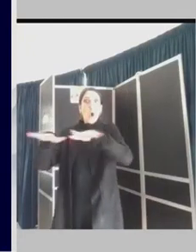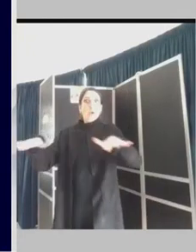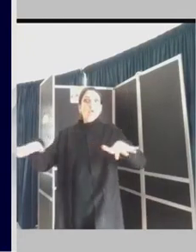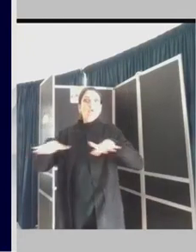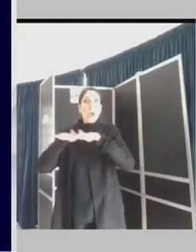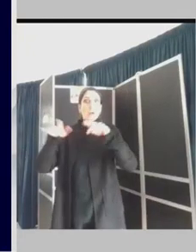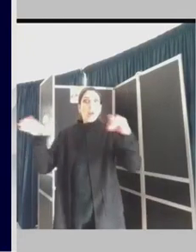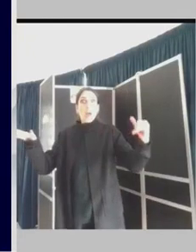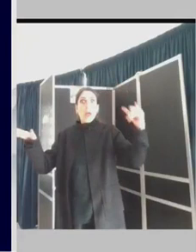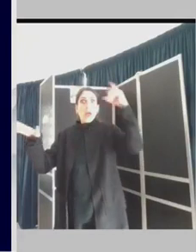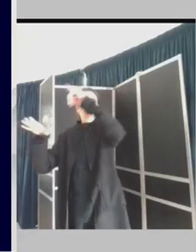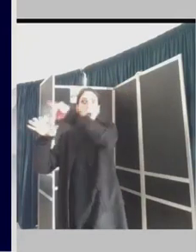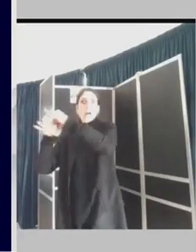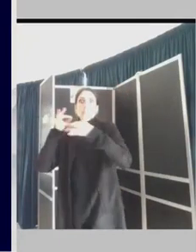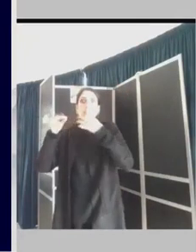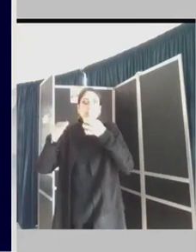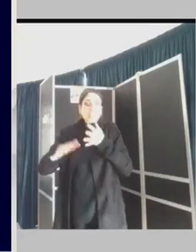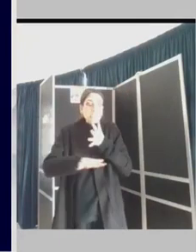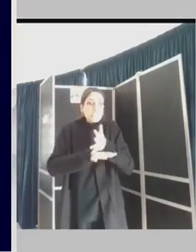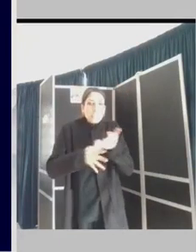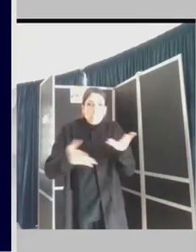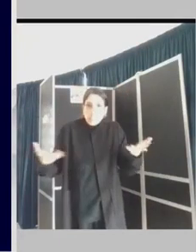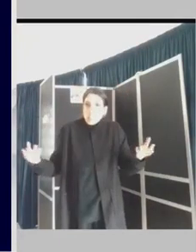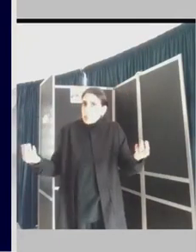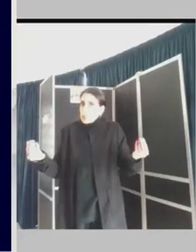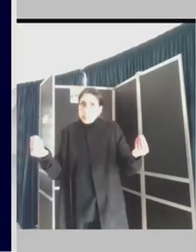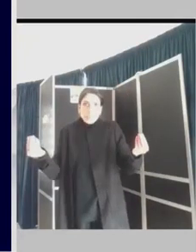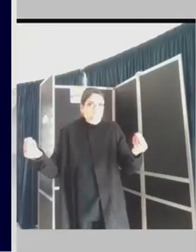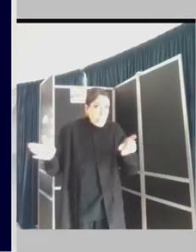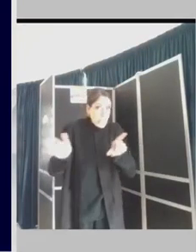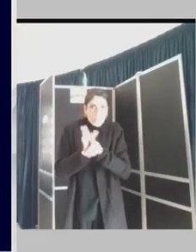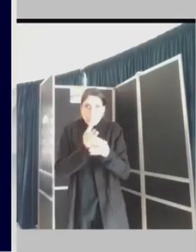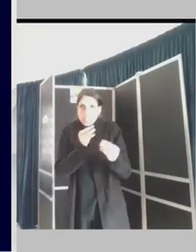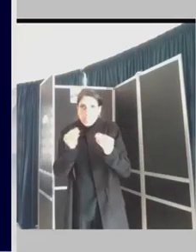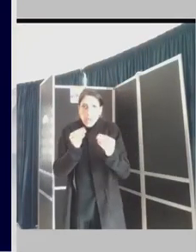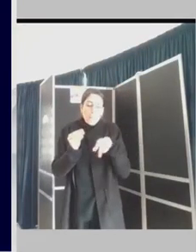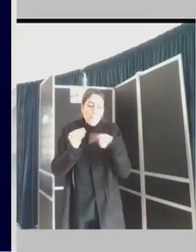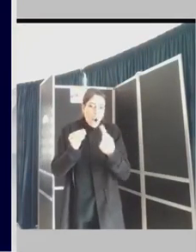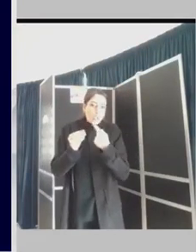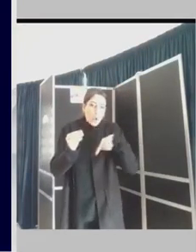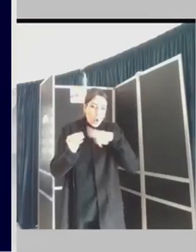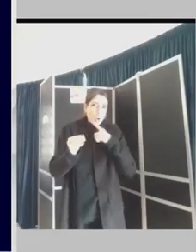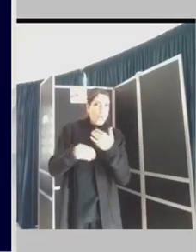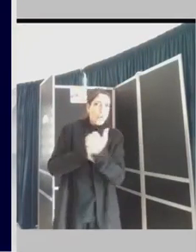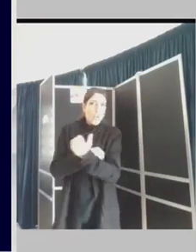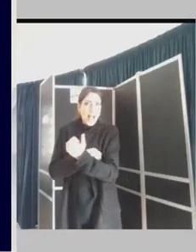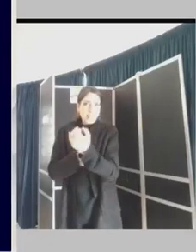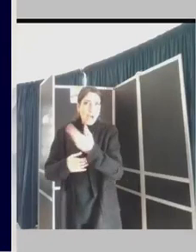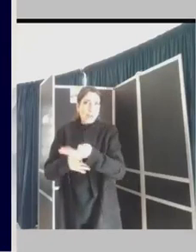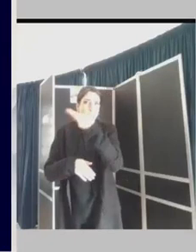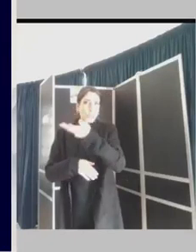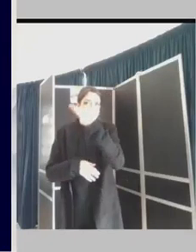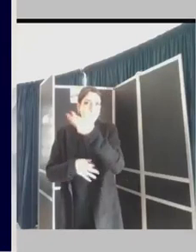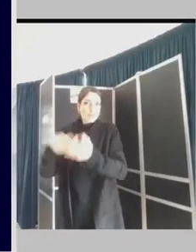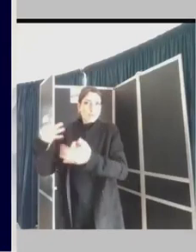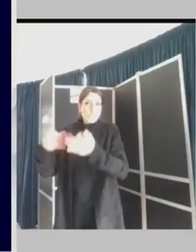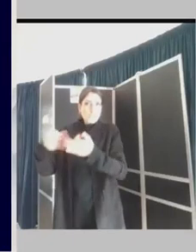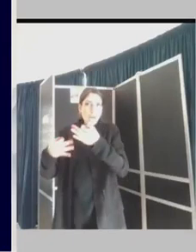dall'autorità giudiziaria, l'FIA, come ci insegna il Presidente Bedoni, a New York, e